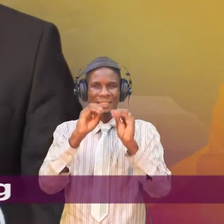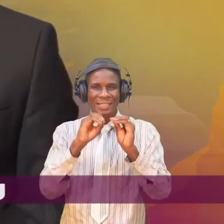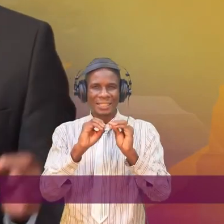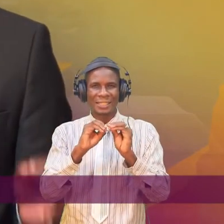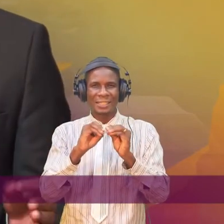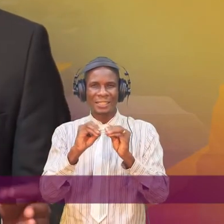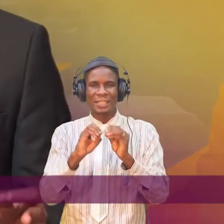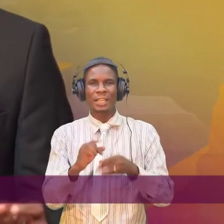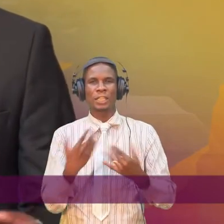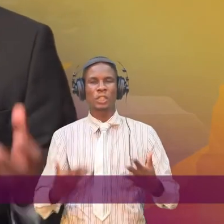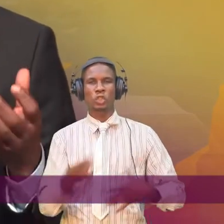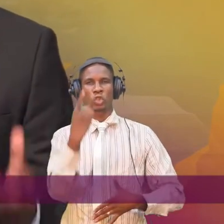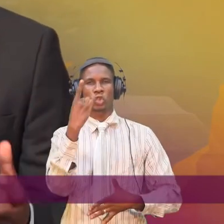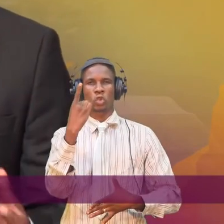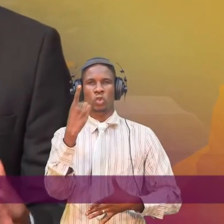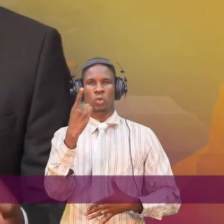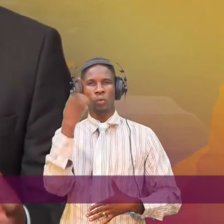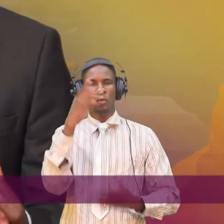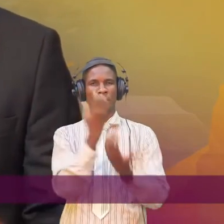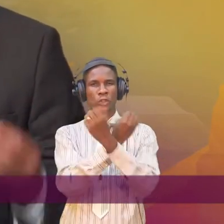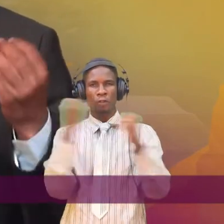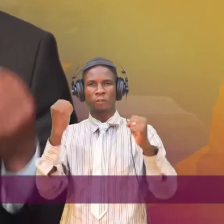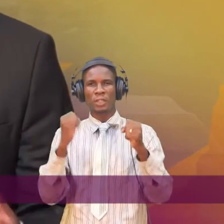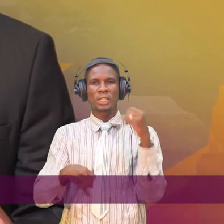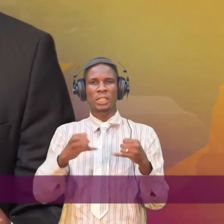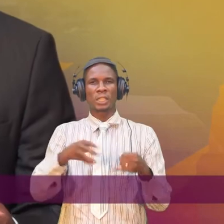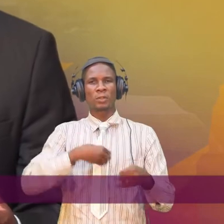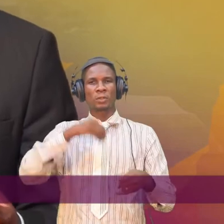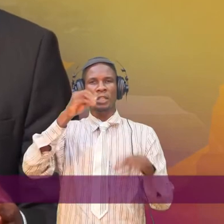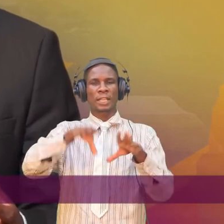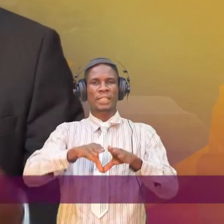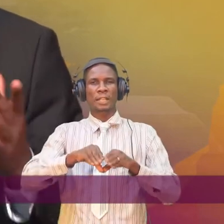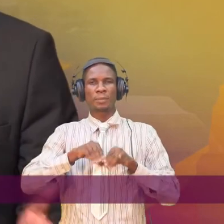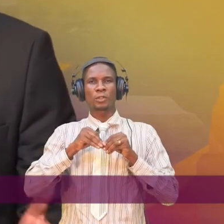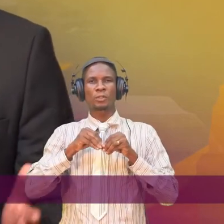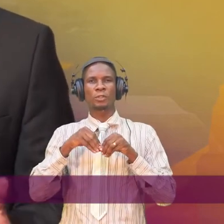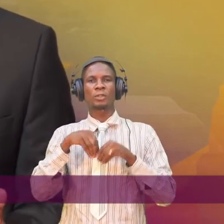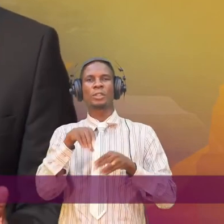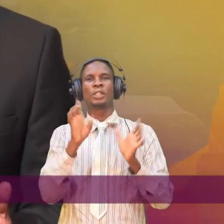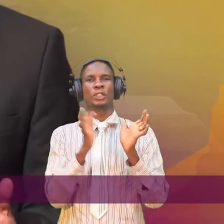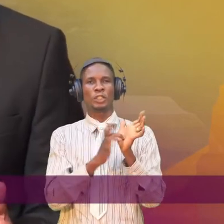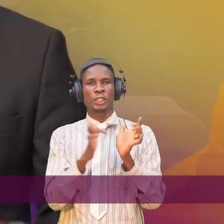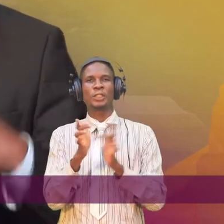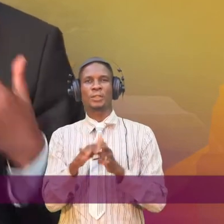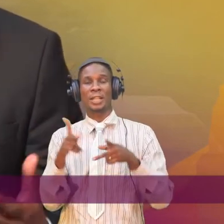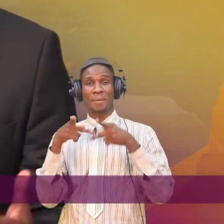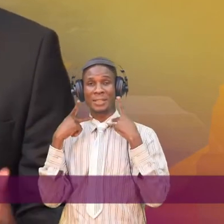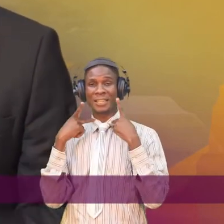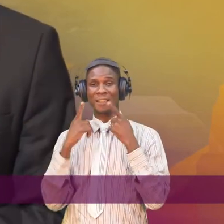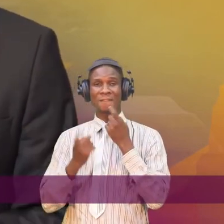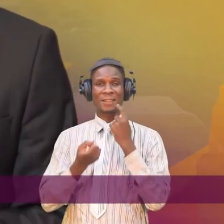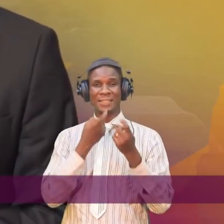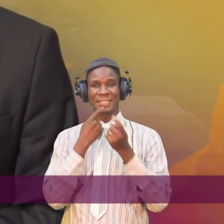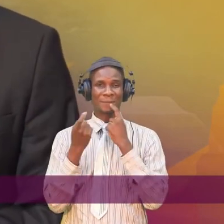Biblia inatufundisha kwamba kuna njia moja tu ya kusaidia tupate wokovu. Matumaini yetu kuiweka ndani ya Yesu.